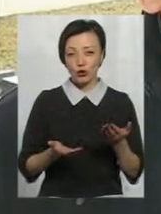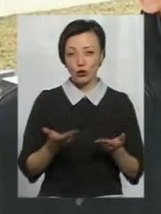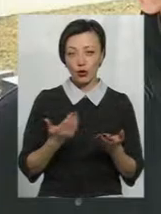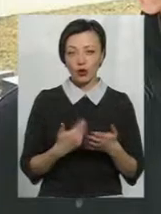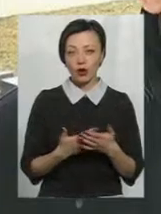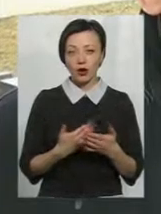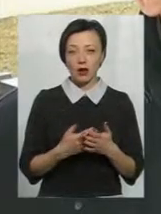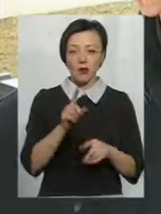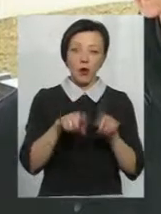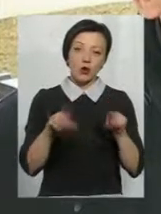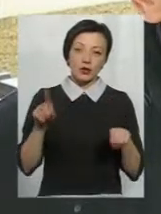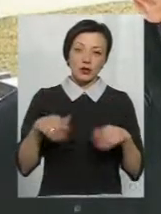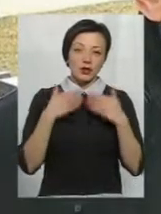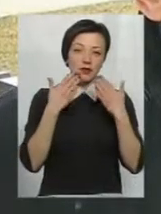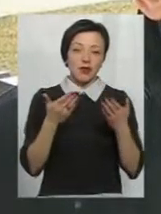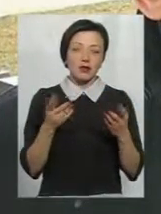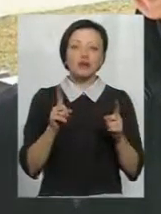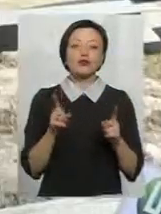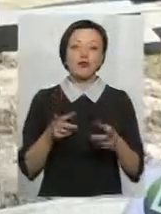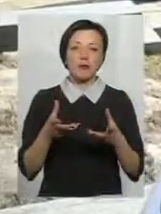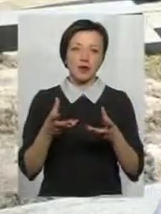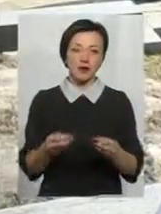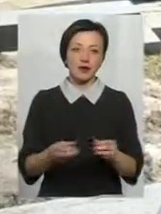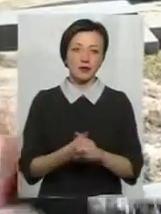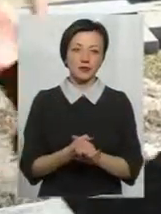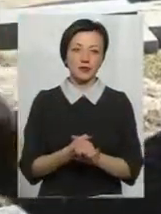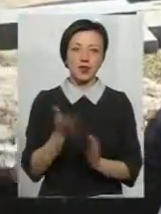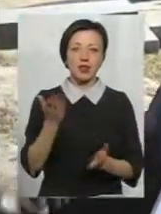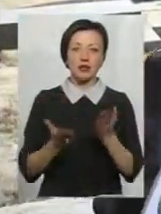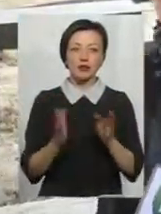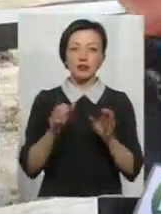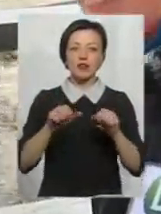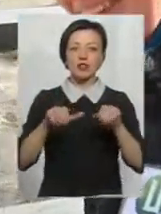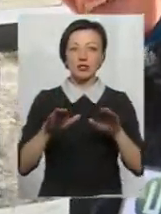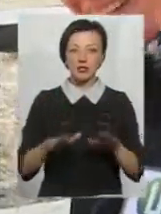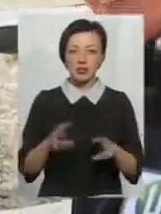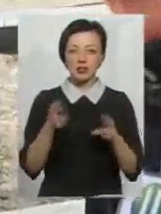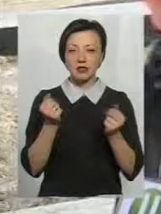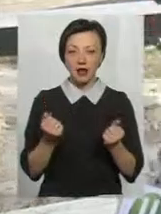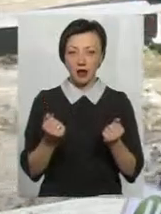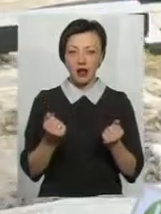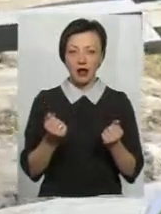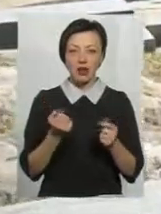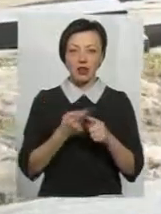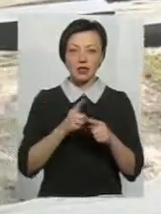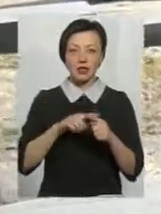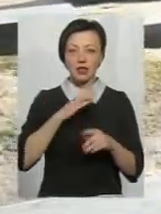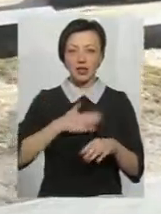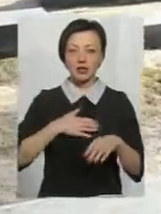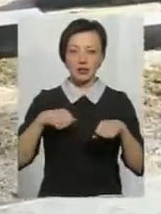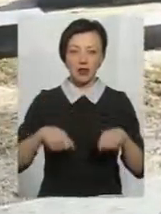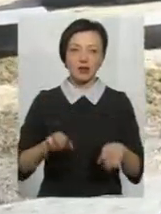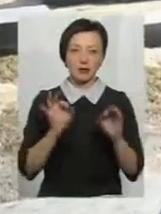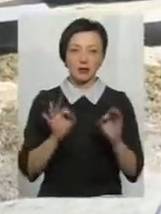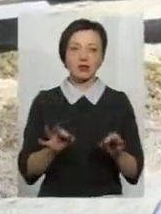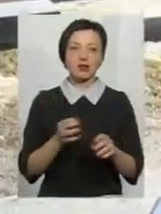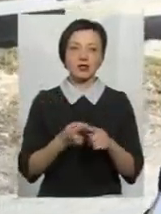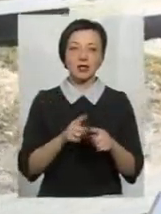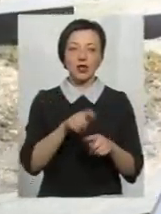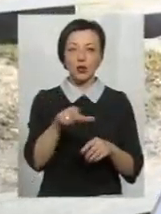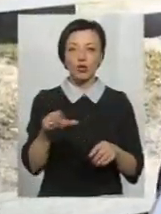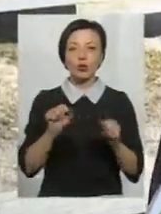скажімо, поодинокі такі звернення, на що вони впливають? Ну, якщо хтось їх буде вирішувати, то так, звісно. Це ж наша влада, правильно? Це ж не люди,